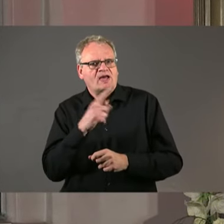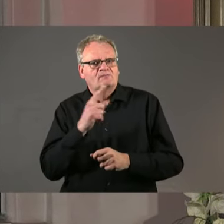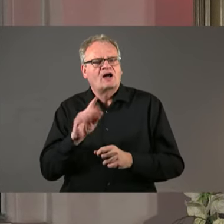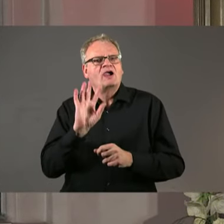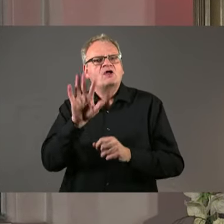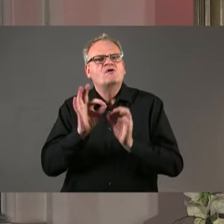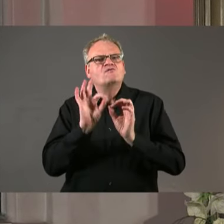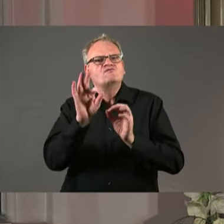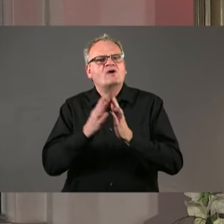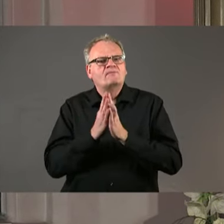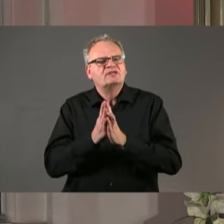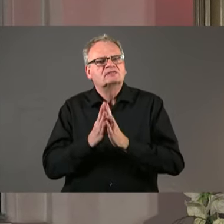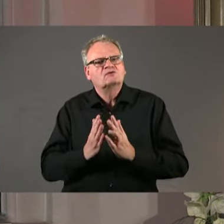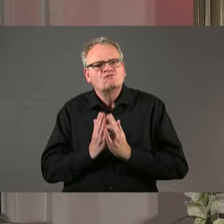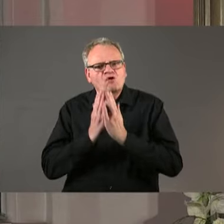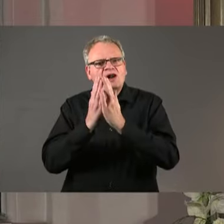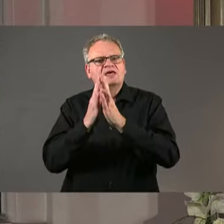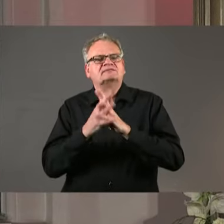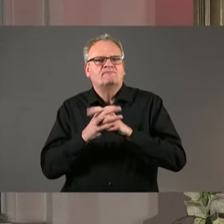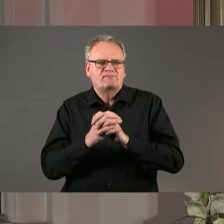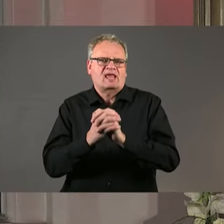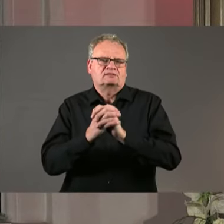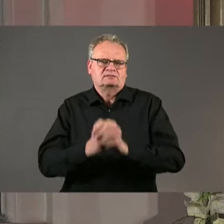eure Fürbitten miteinander beten.